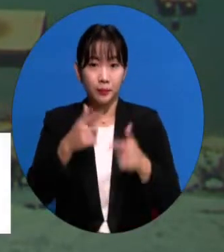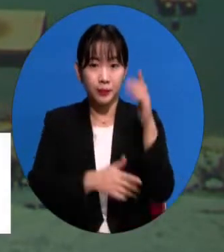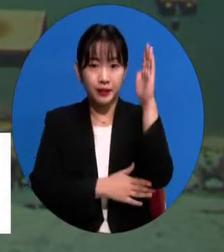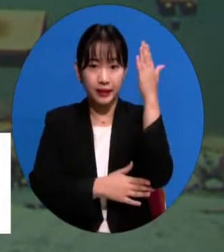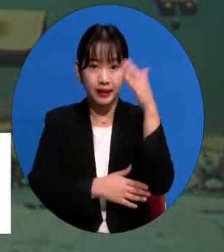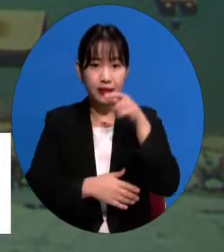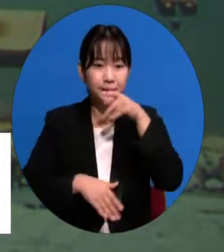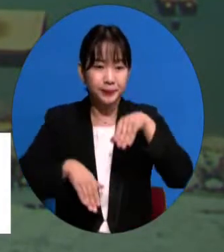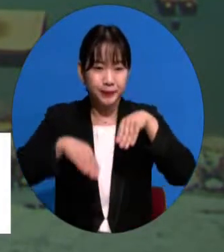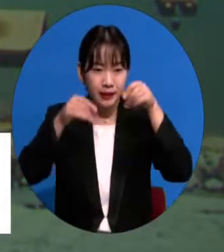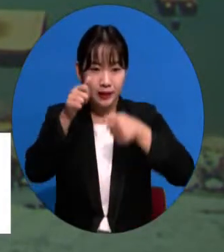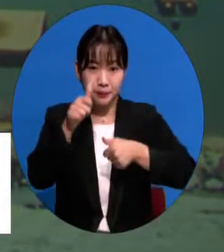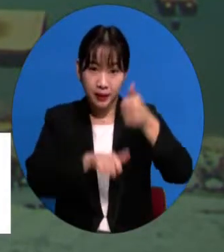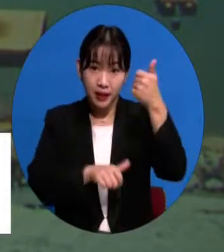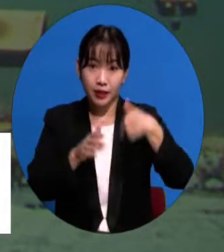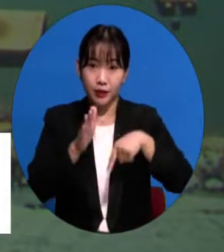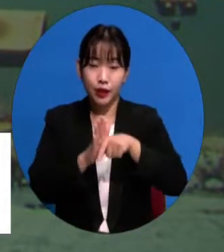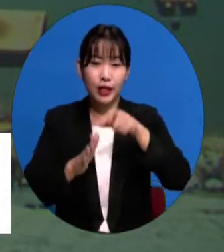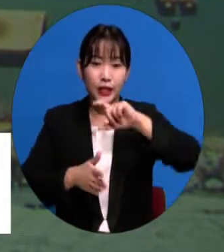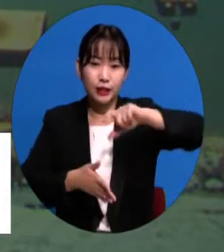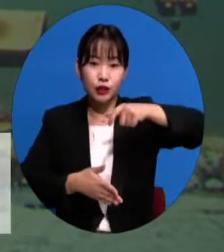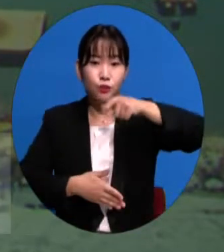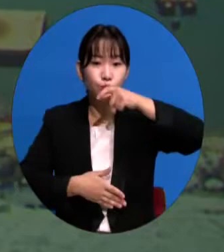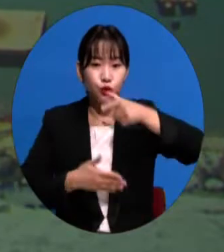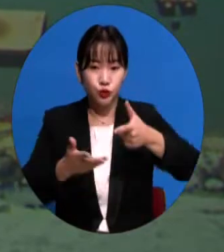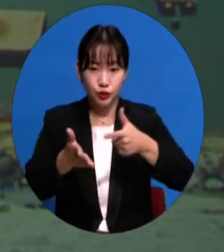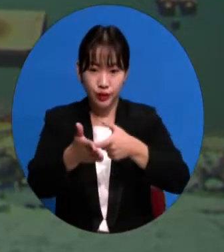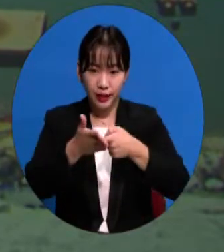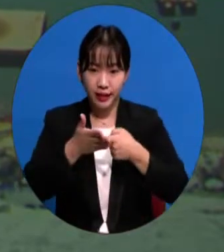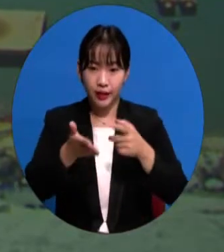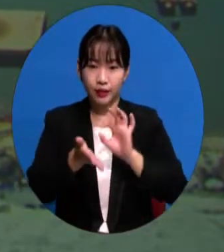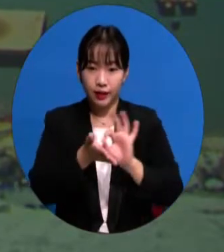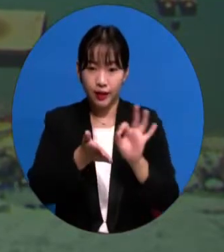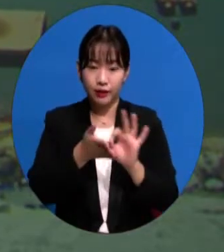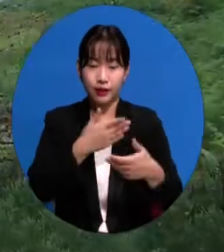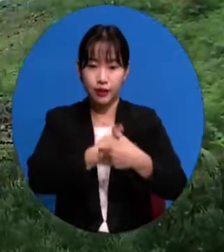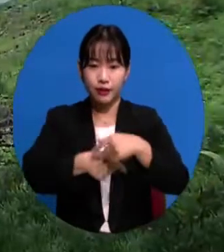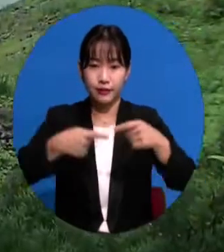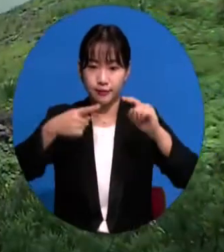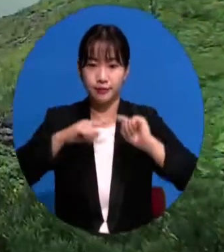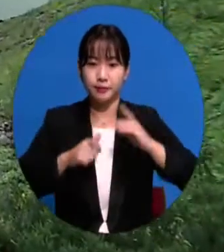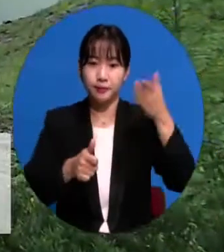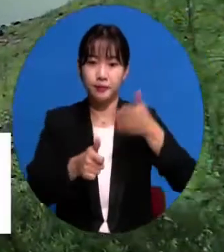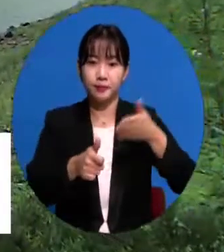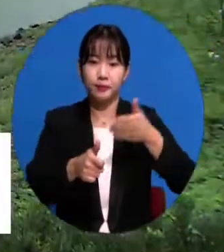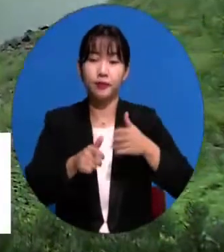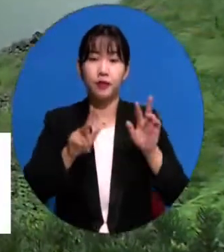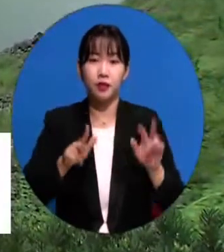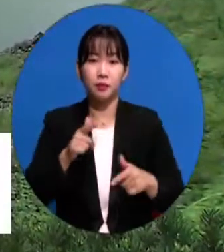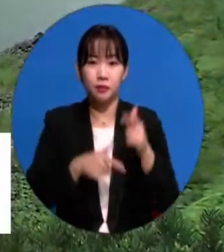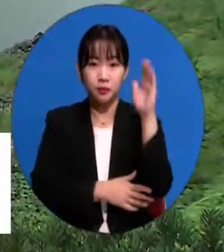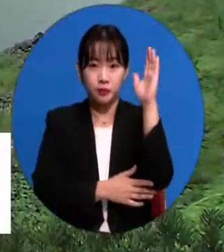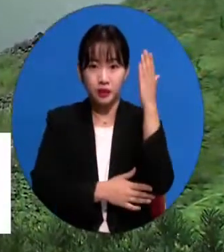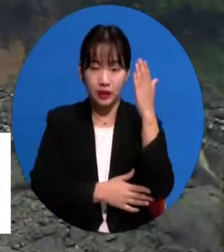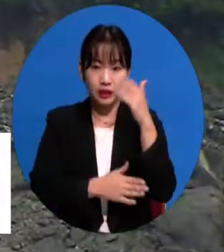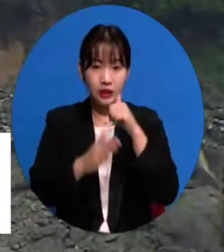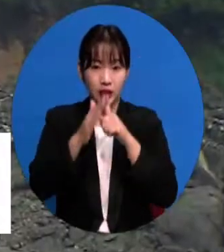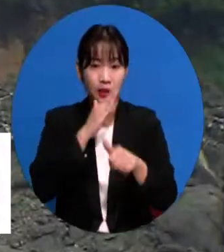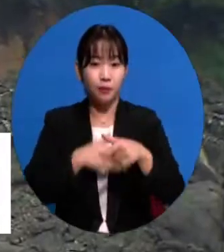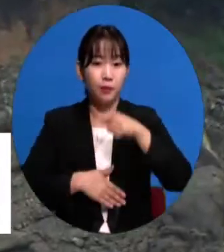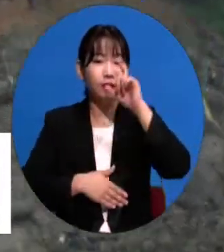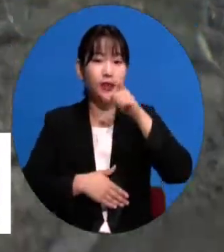목포시가 가뭄난 극복을 위해 수돗물 아껴쓰기에 적극적인 동참을 당부했습니다. 현재 목포시의 주요